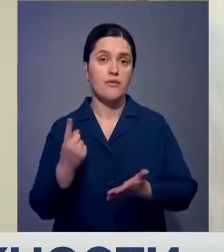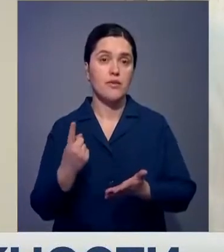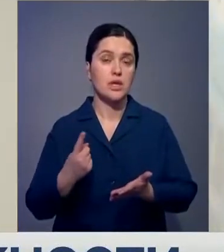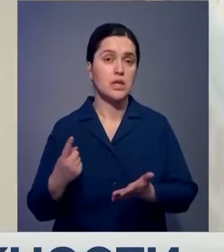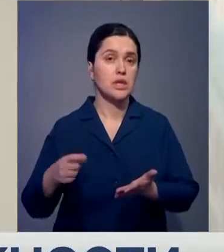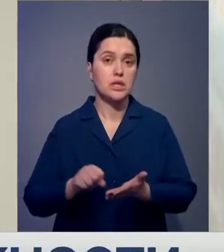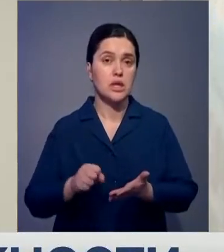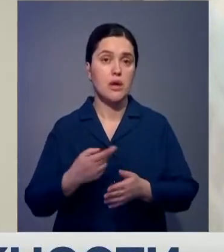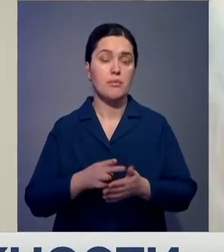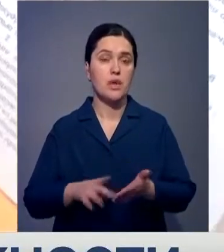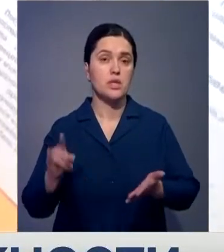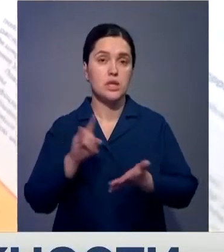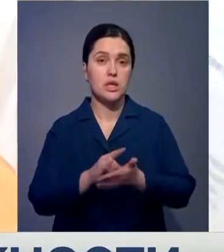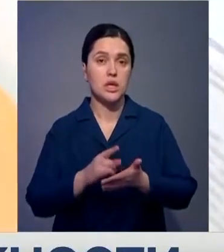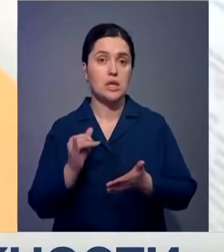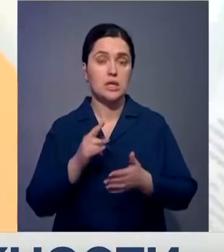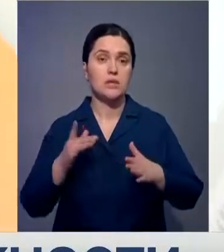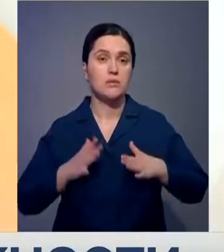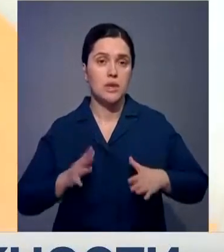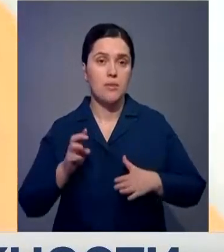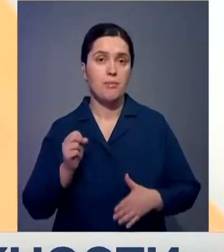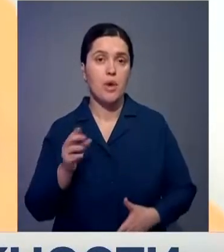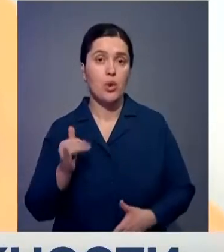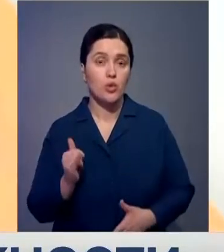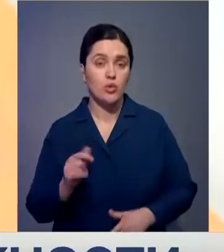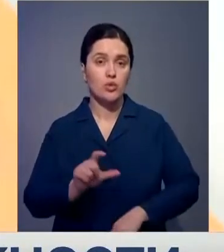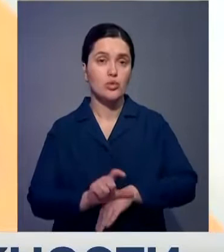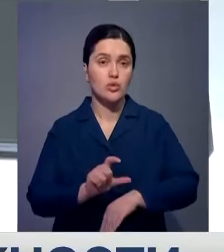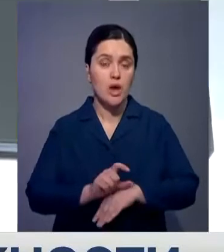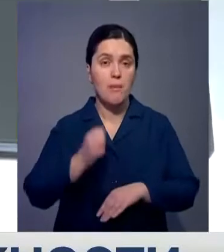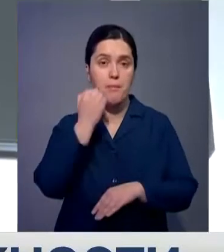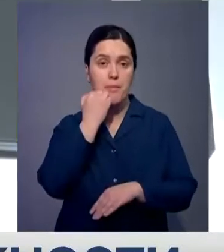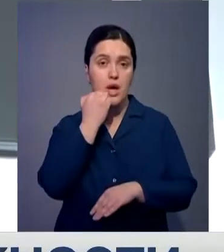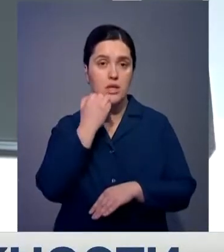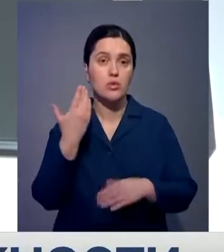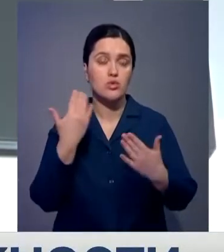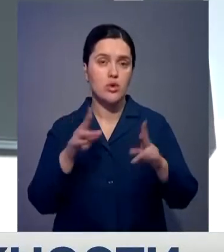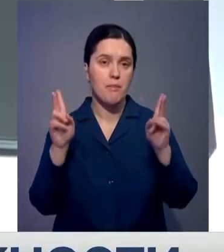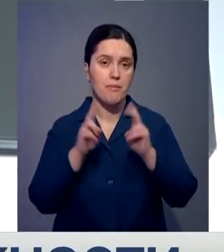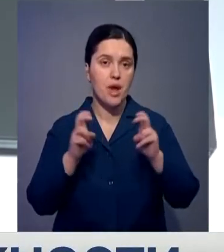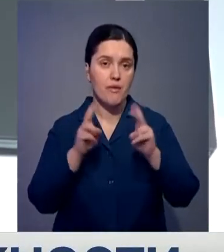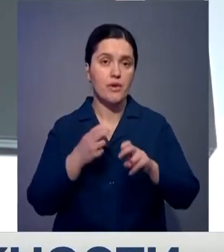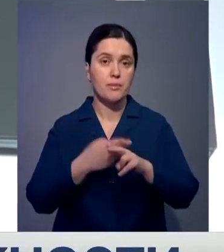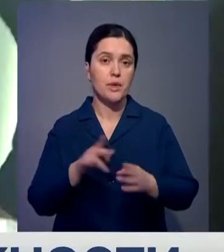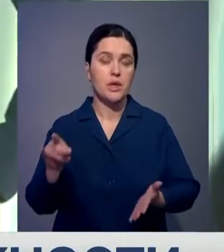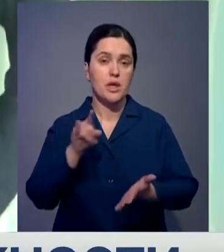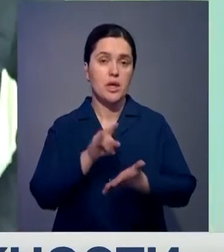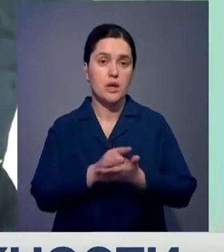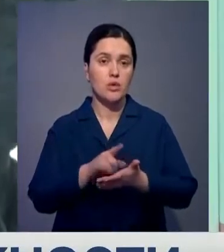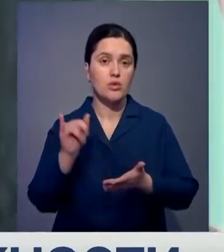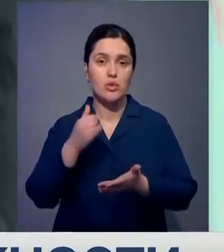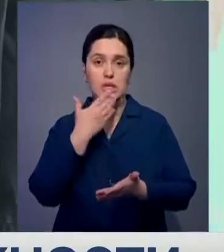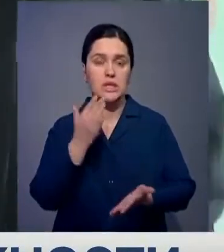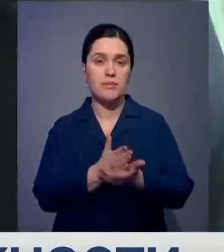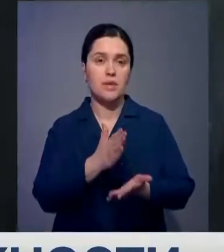неделю пассажиры прилетевшие на днях из тбилиси баку стамбула москвы махачкалы уже проверены слову воздушная гавань